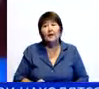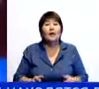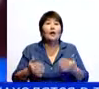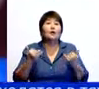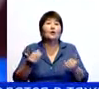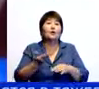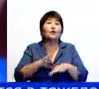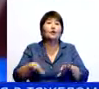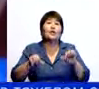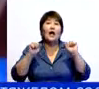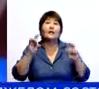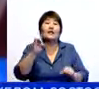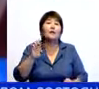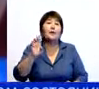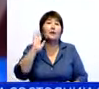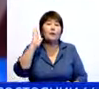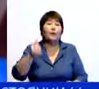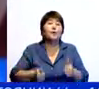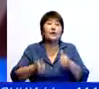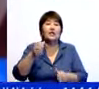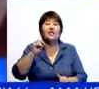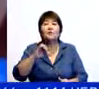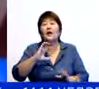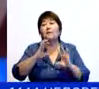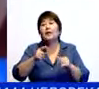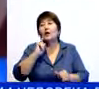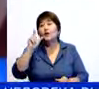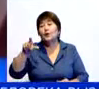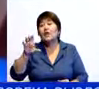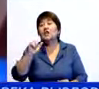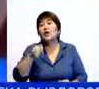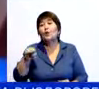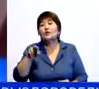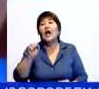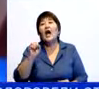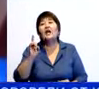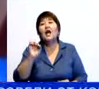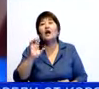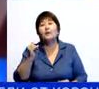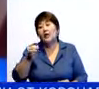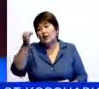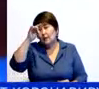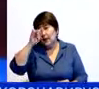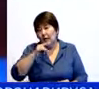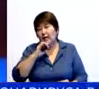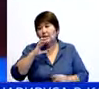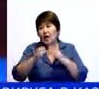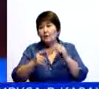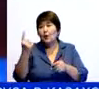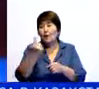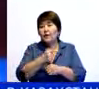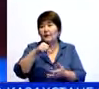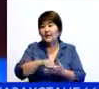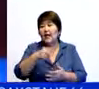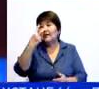Сегодня тяжелоатлет Рахат Бекболат выйдет на помост чемпионата мира среди юношей Саудовской Аравии. Напомним, Казахстан на мировом первенстве